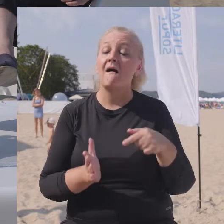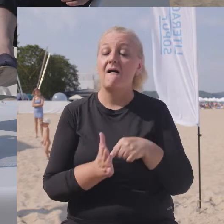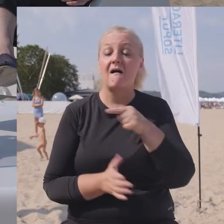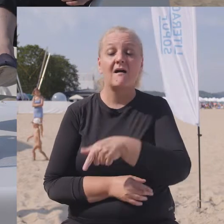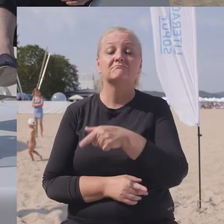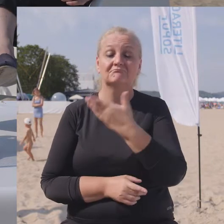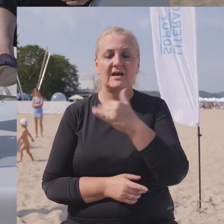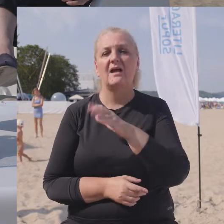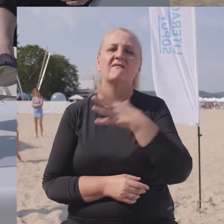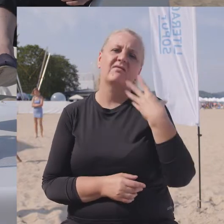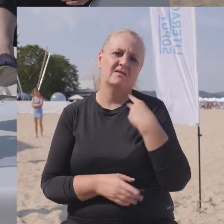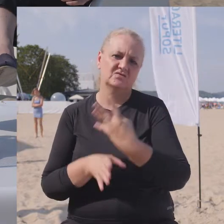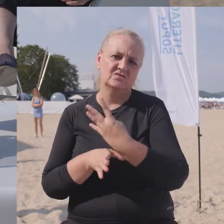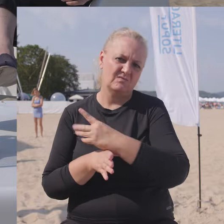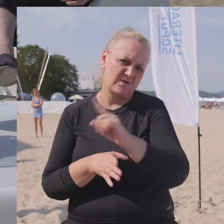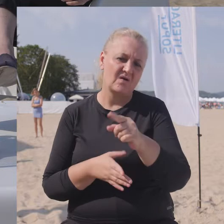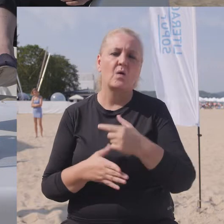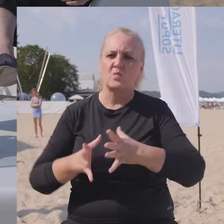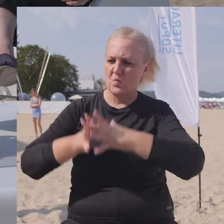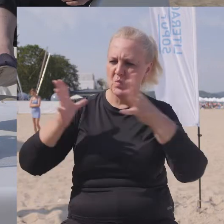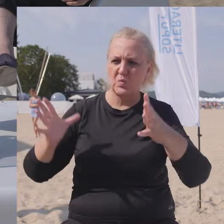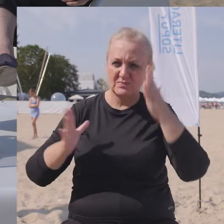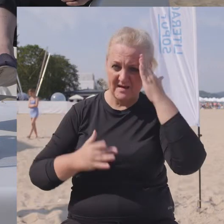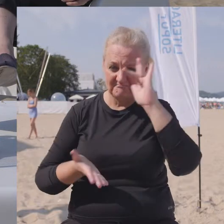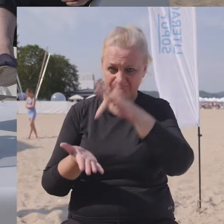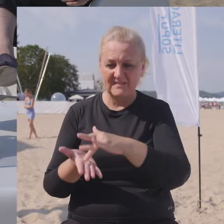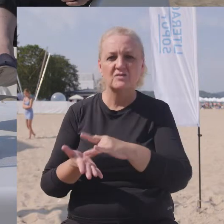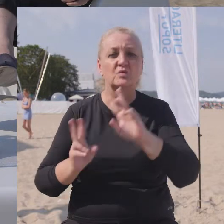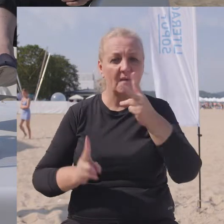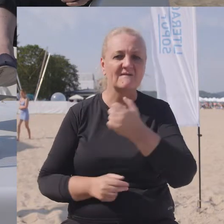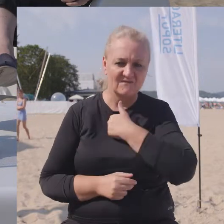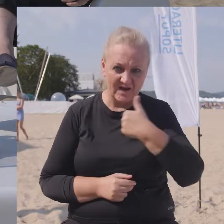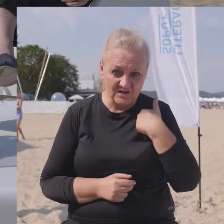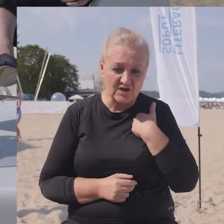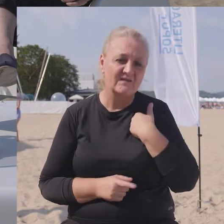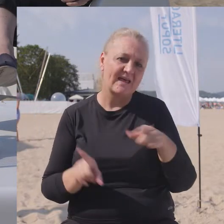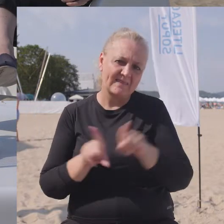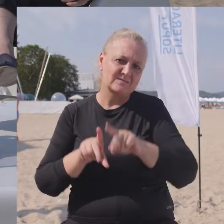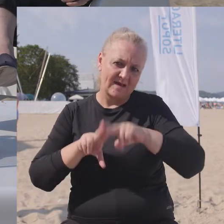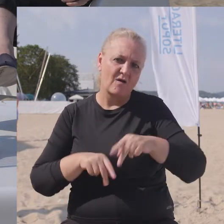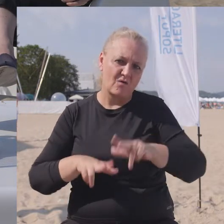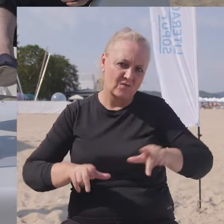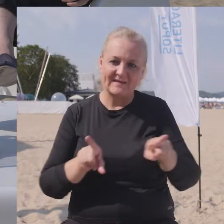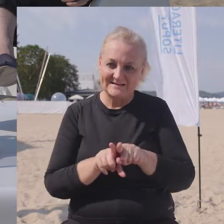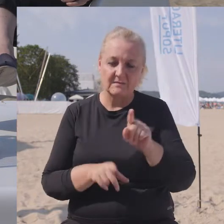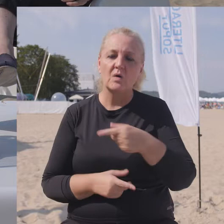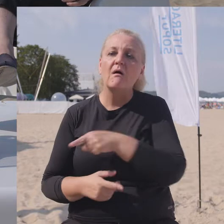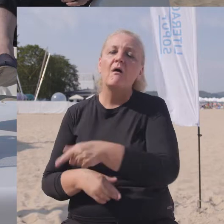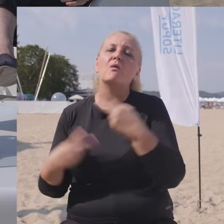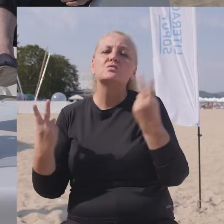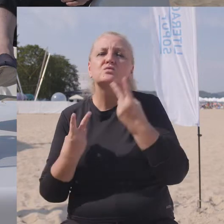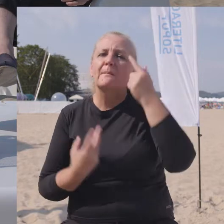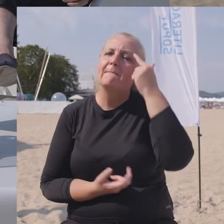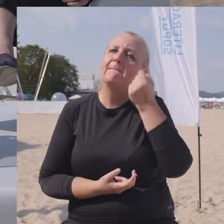szuka, ma 40 parę lat, jest z dużego miasta, konkretnie z Warszawy, tak jak i reszta jej rodziny, i szuka pomysłu na